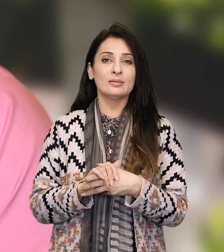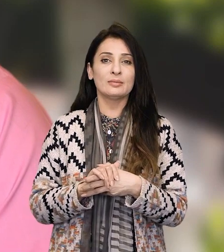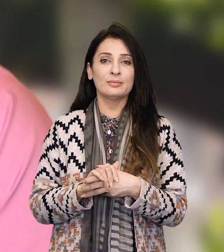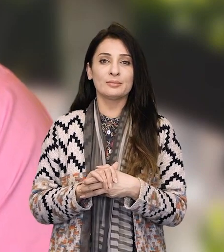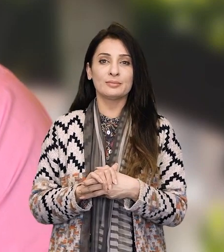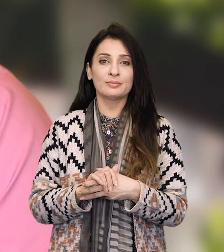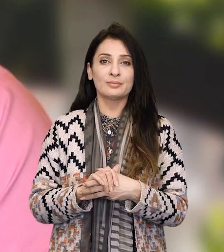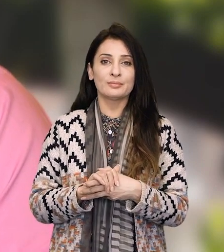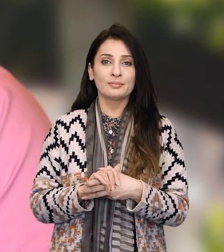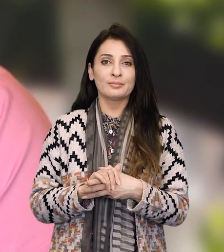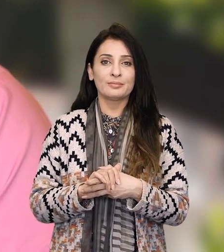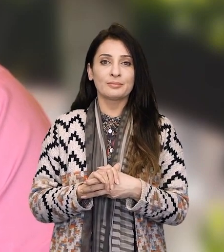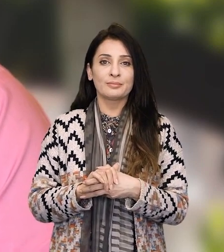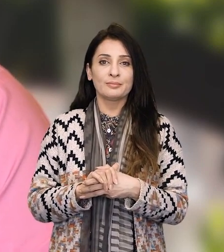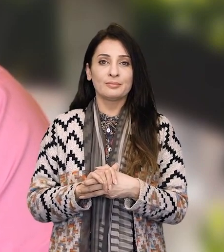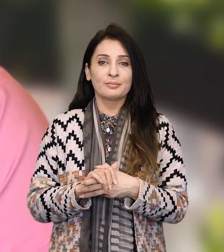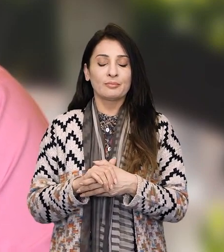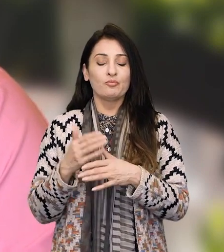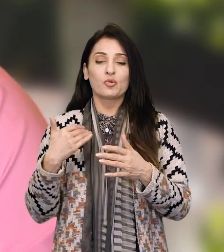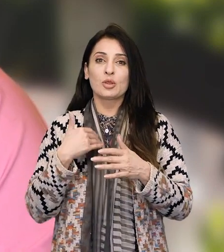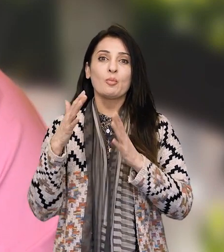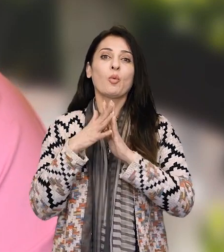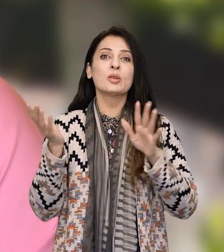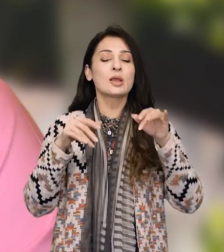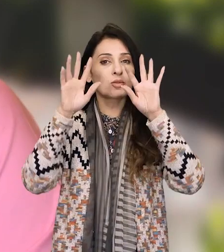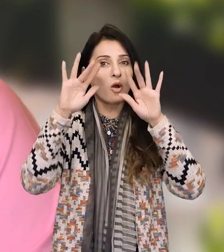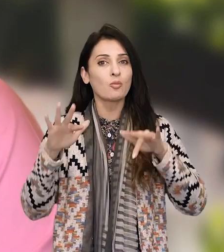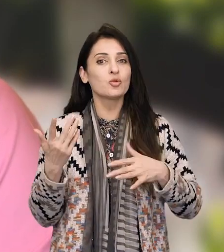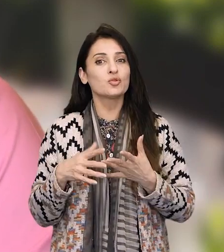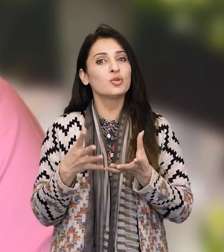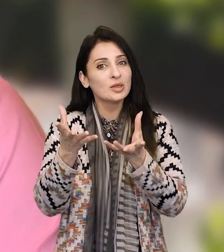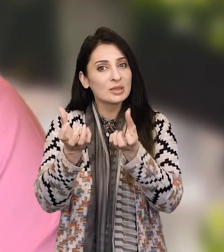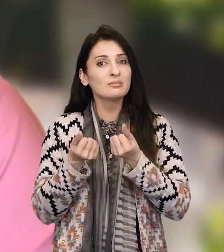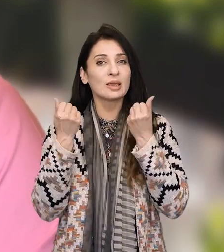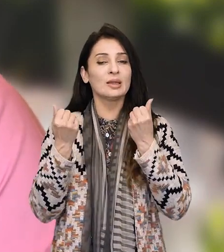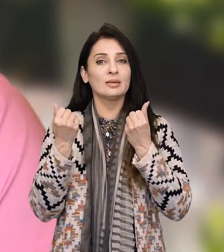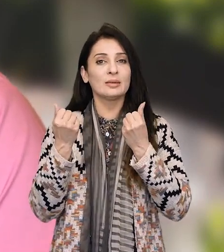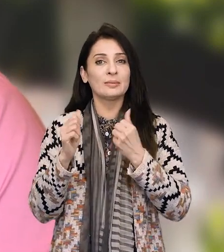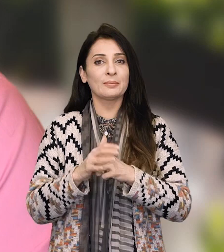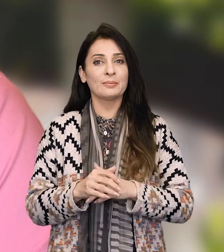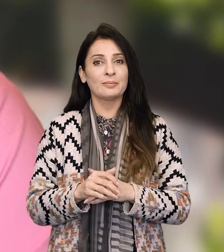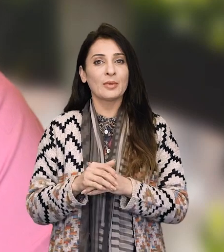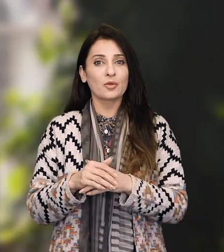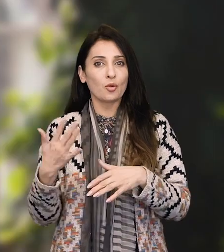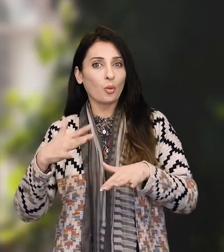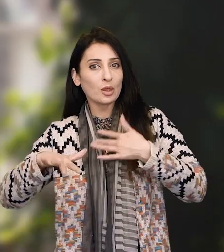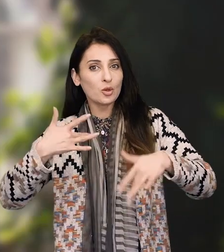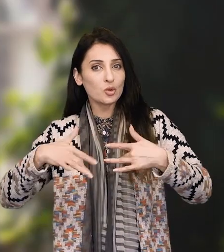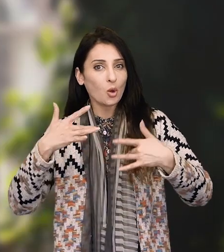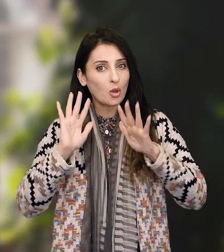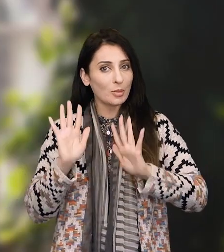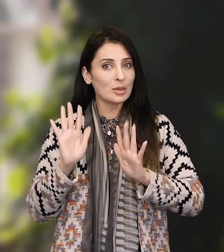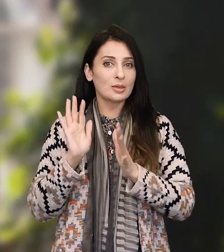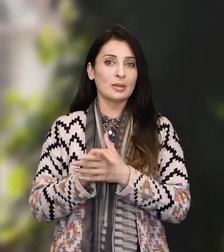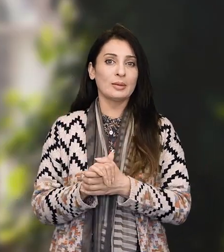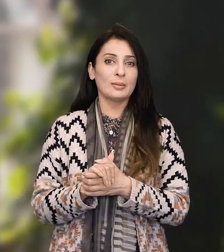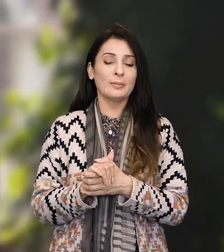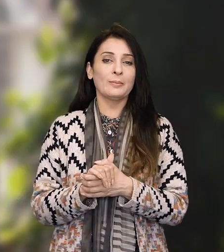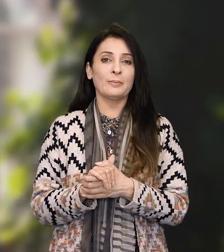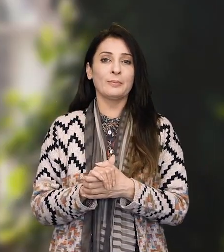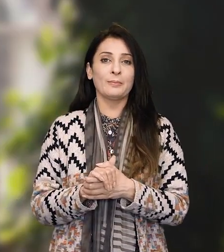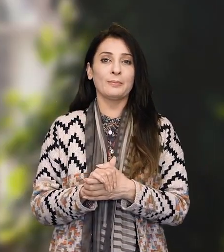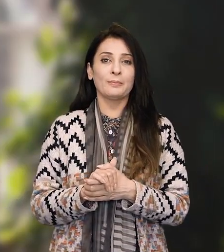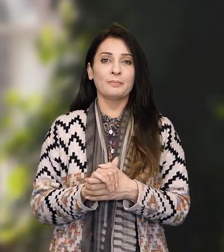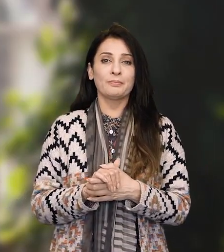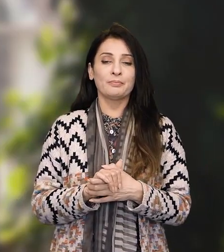बहुत ज़्यादा I got a lot of opportunities because you know, एक वो enjoyment होती थी उस topic